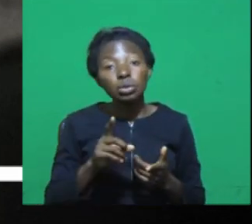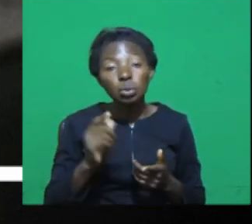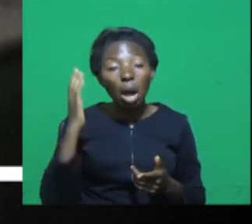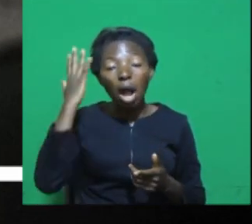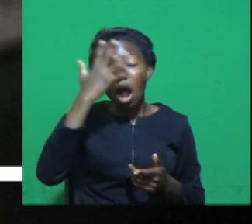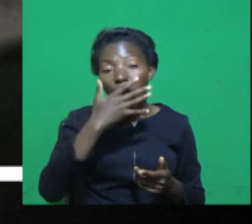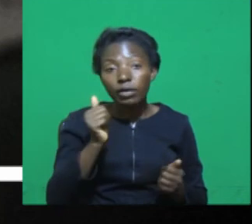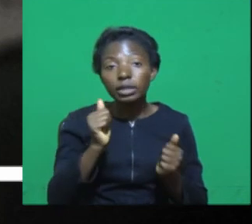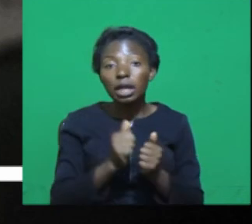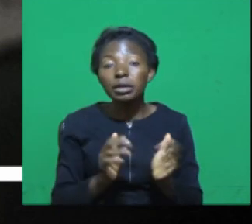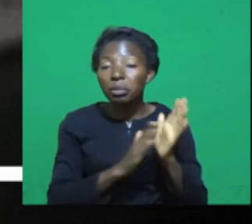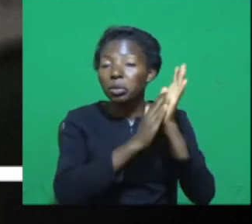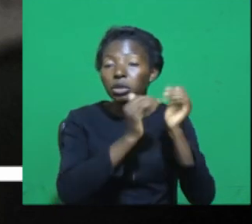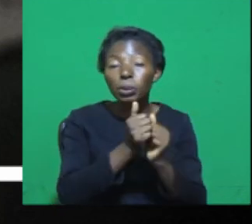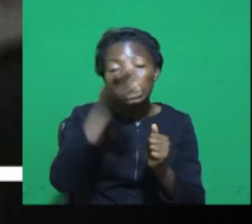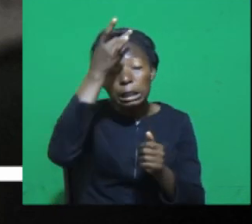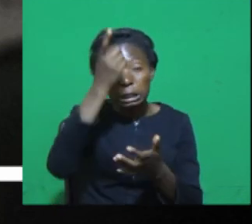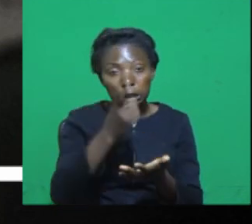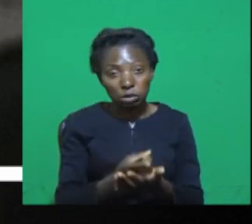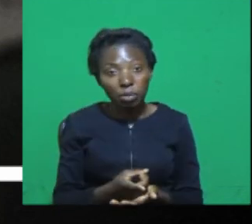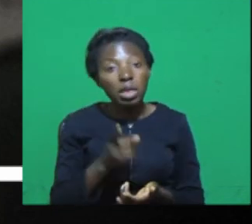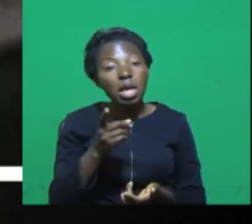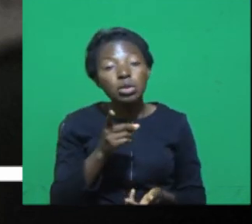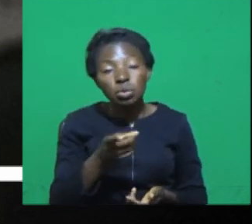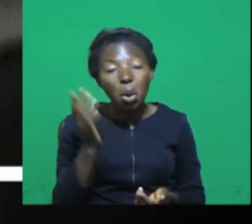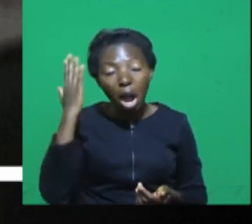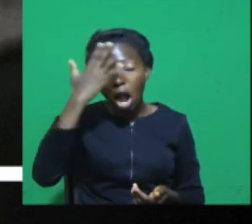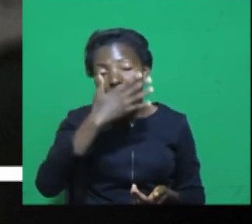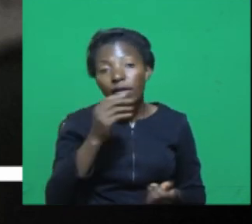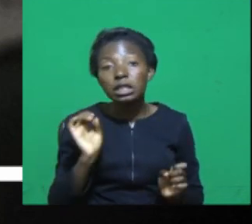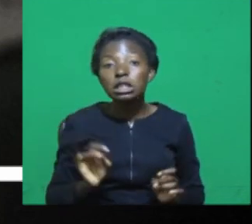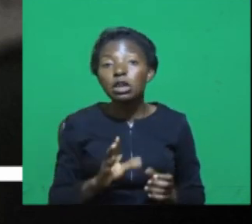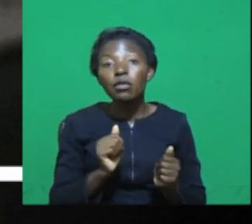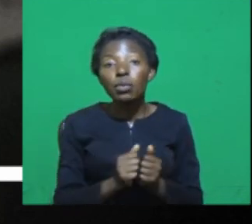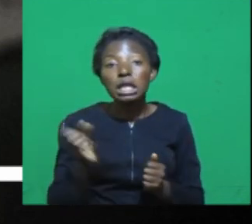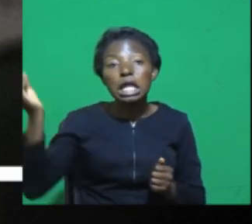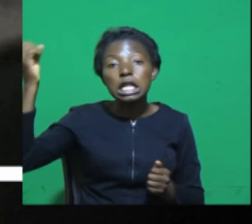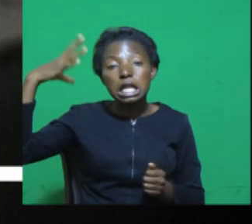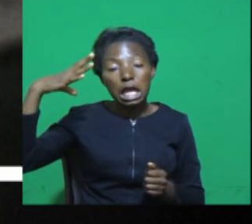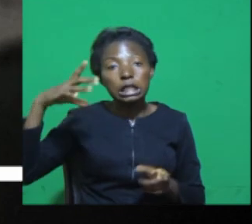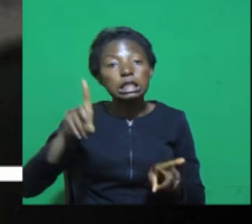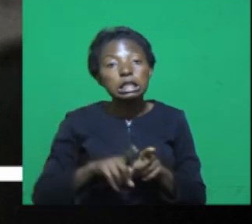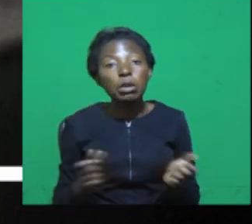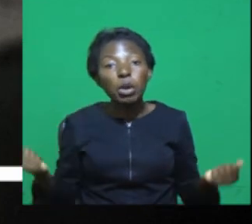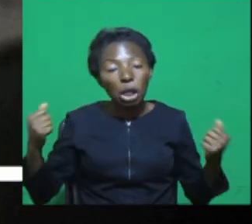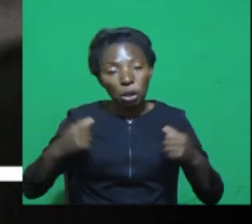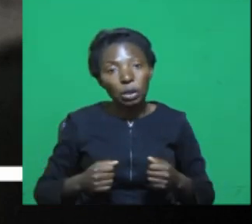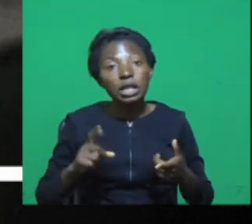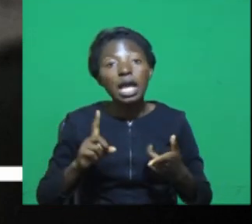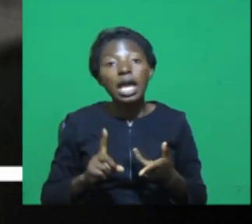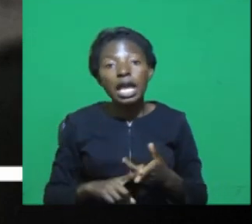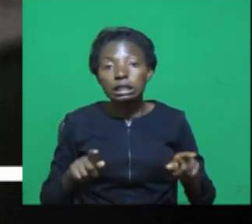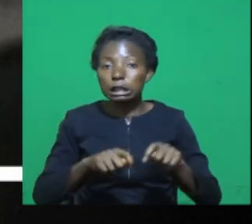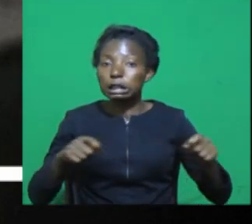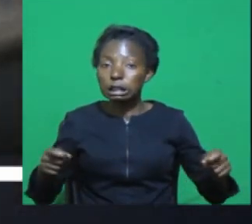makafukidzwa nokukudzwa noumambo. Imi munozvifukidza nechiedza sechisimiro, munotatamura